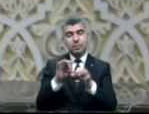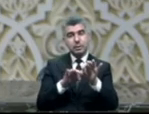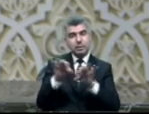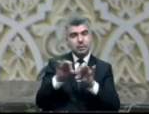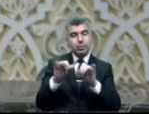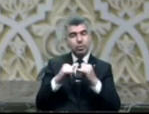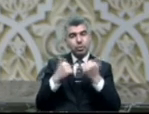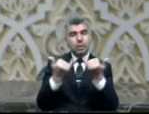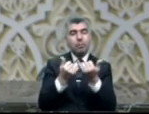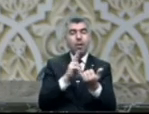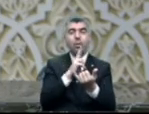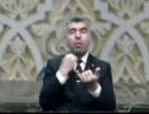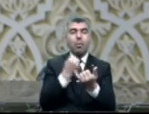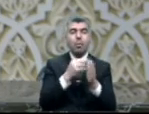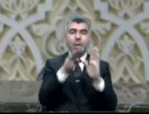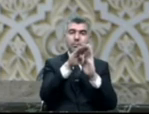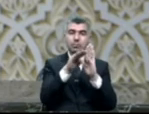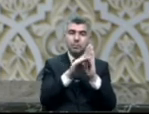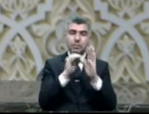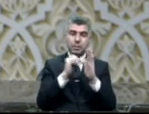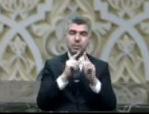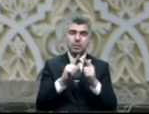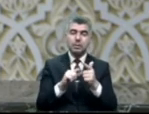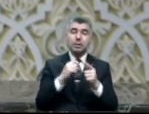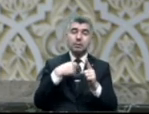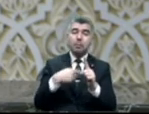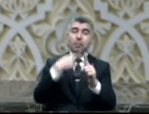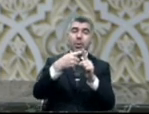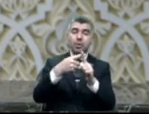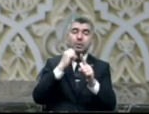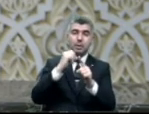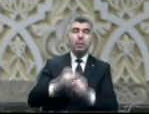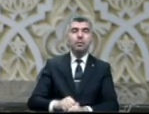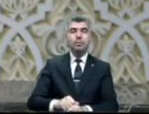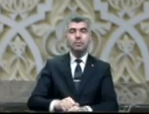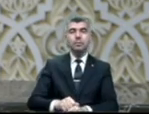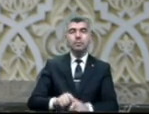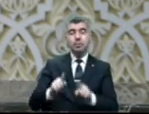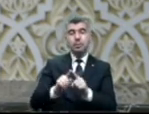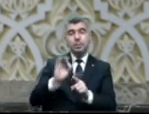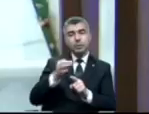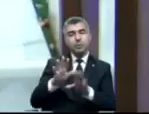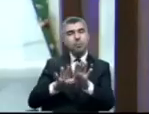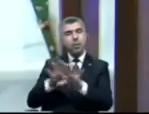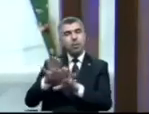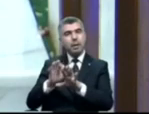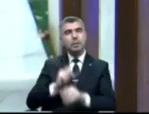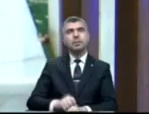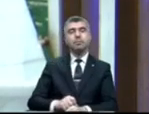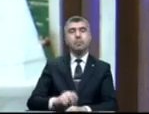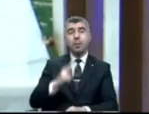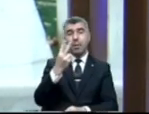وتنظيم أشغال الحكومة والوضع القانوني لأعضائها يضيف إلى عبارة التضامن الحكومي عبارة التكامل في المبادرة.